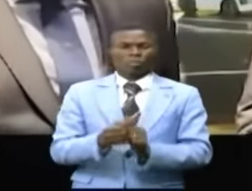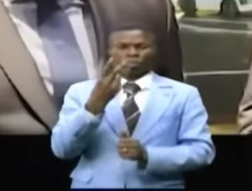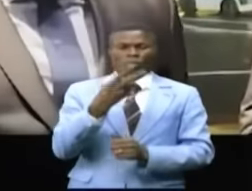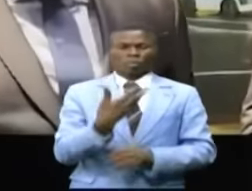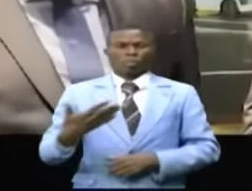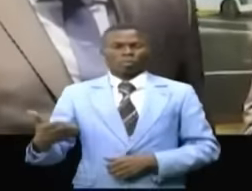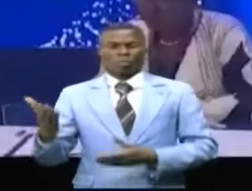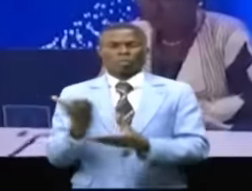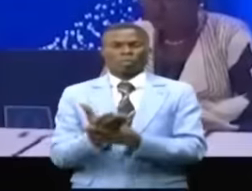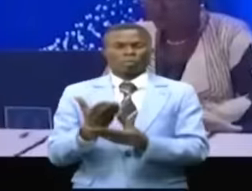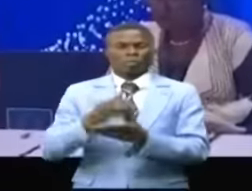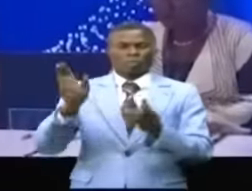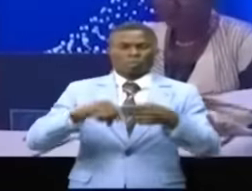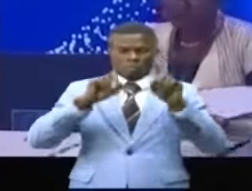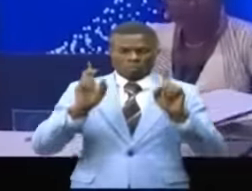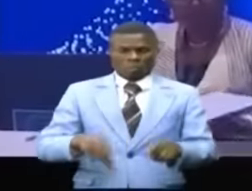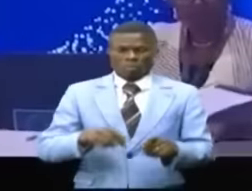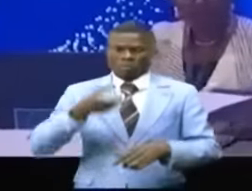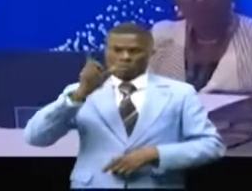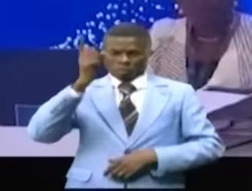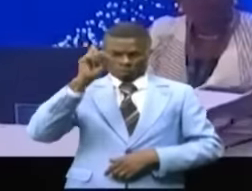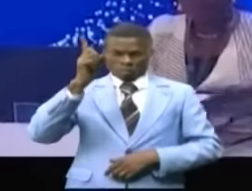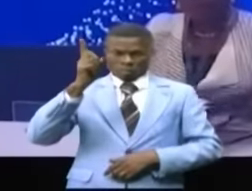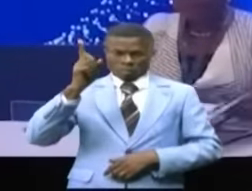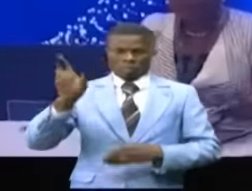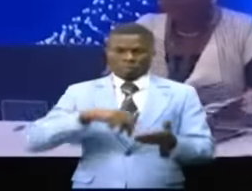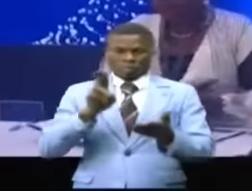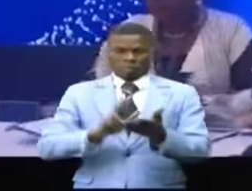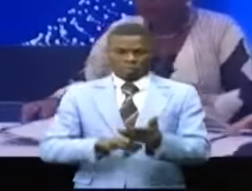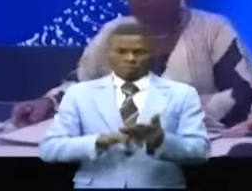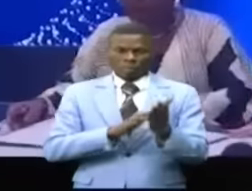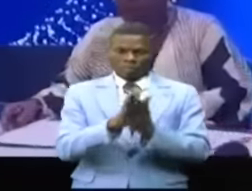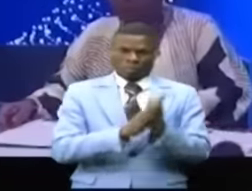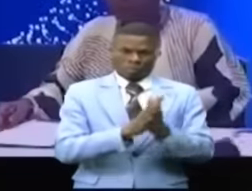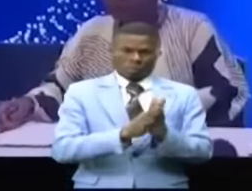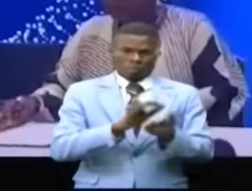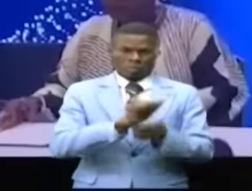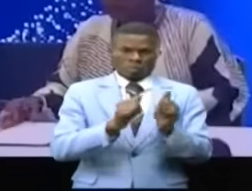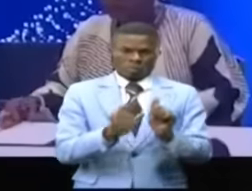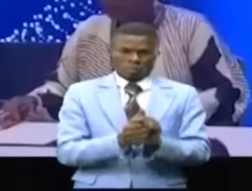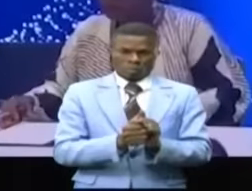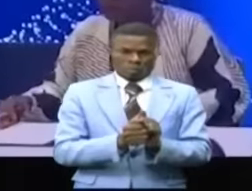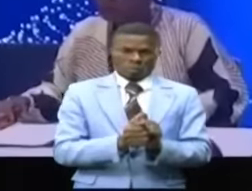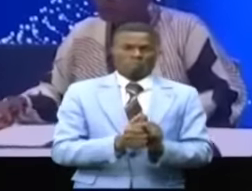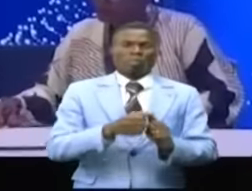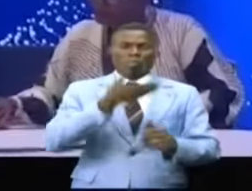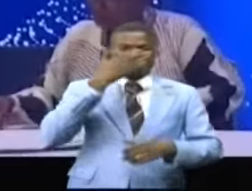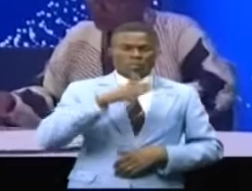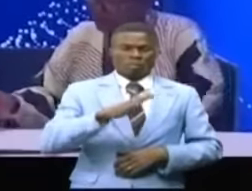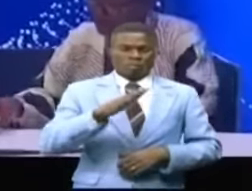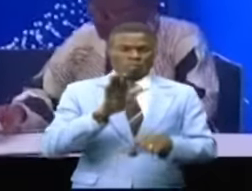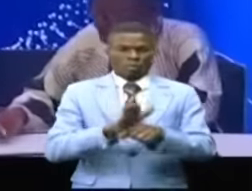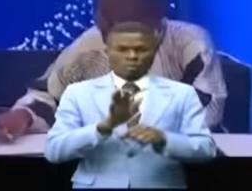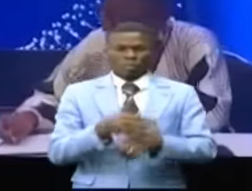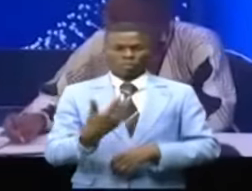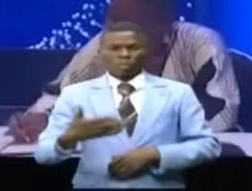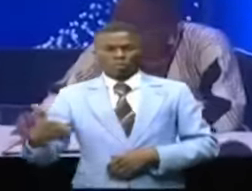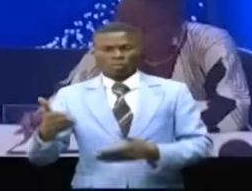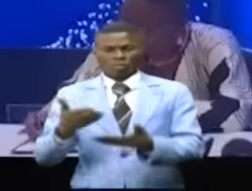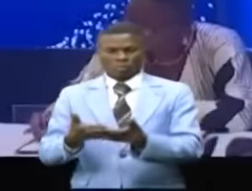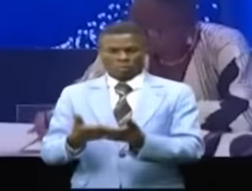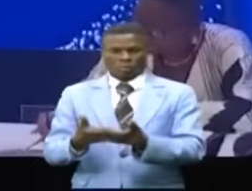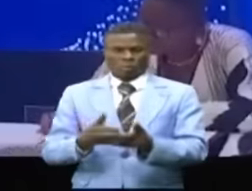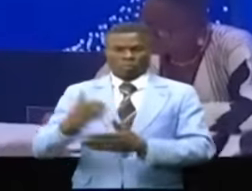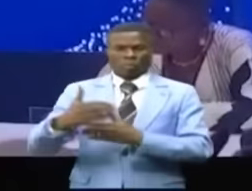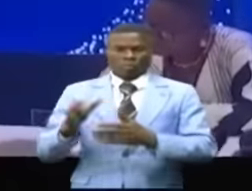2 accords. L'un qui est attrait au corridor de l'Obito avec plusieurs intervenants à côté